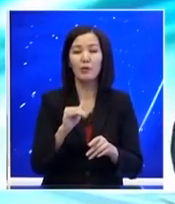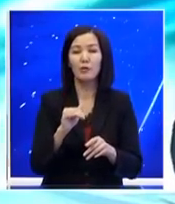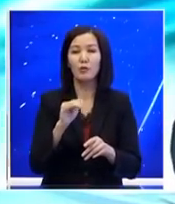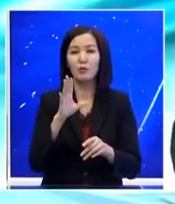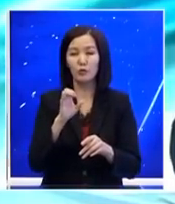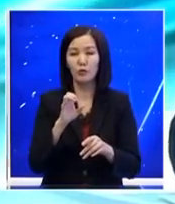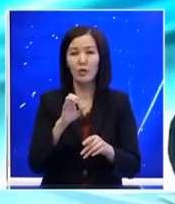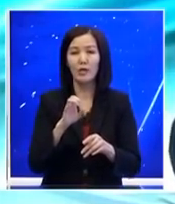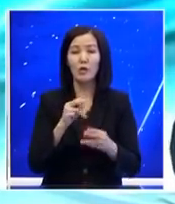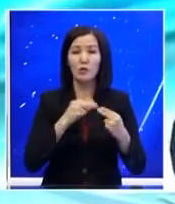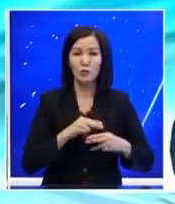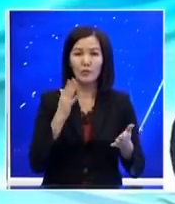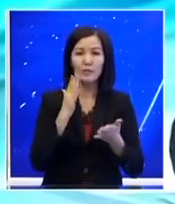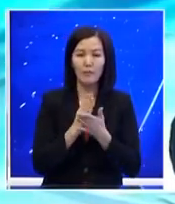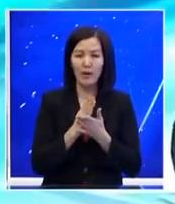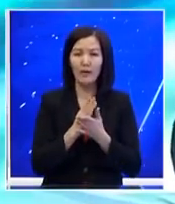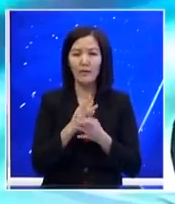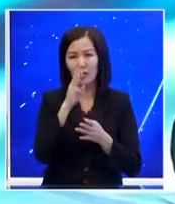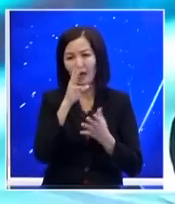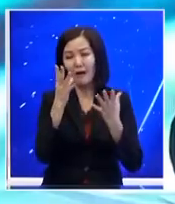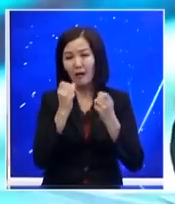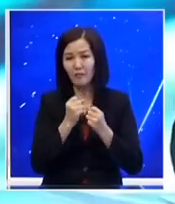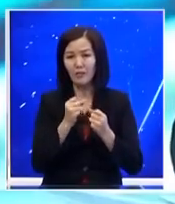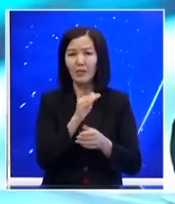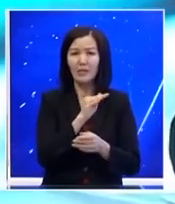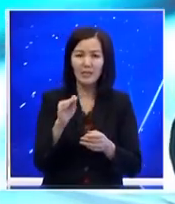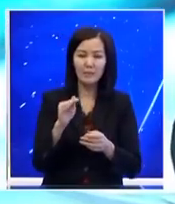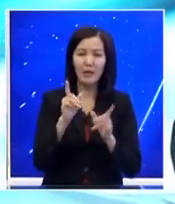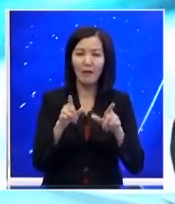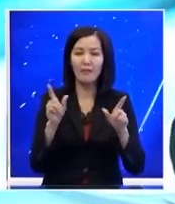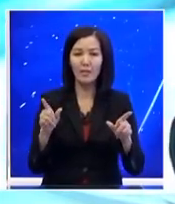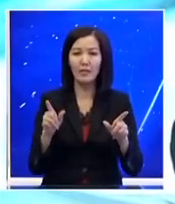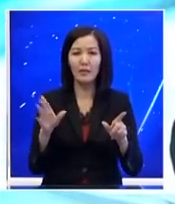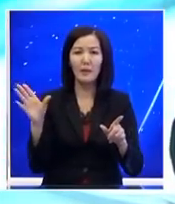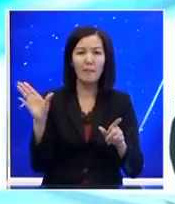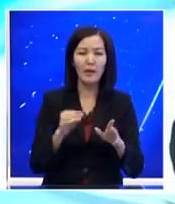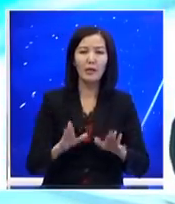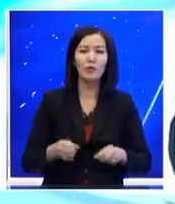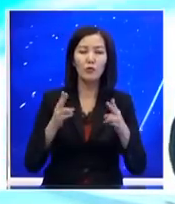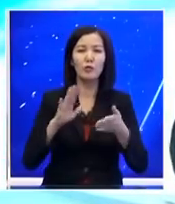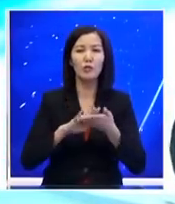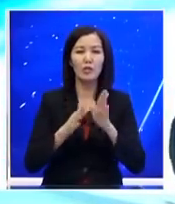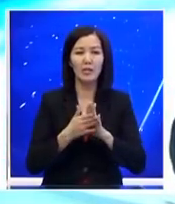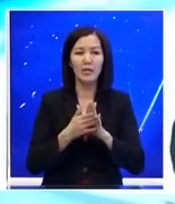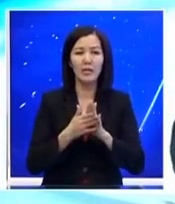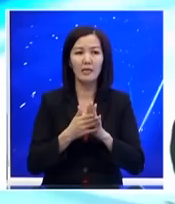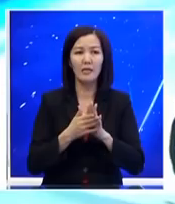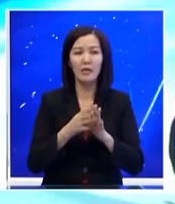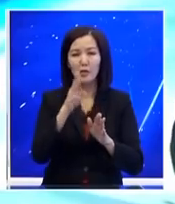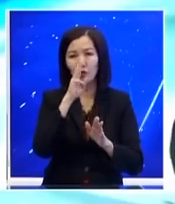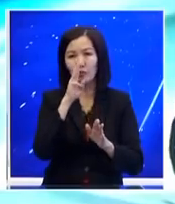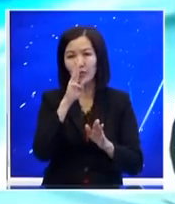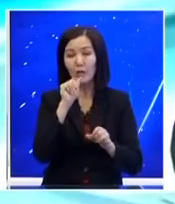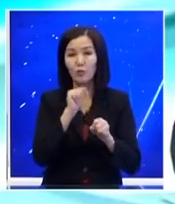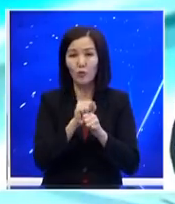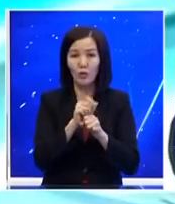істеп жүрген, тіршілік жасап жүрген, бейресми болсын, ресми болсын адамдар төтенше жағдайдың салдарынан, табыстарынан